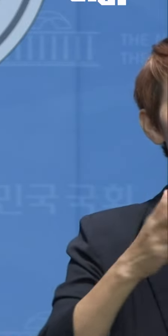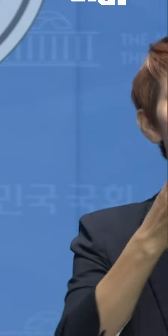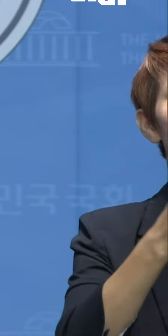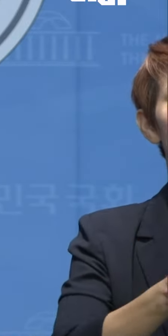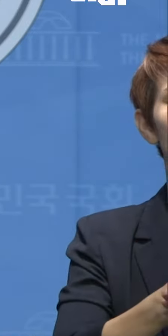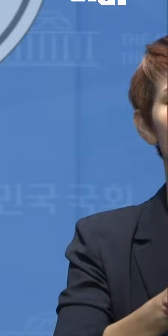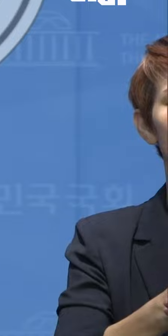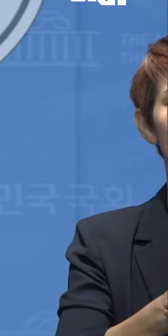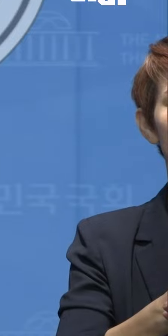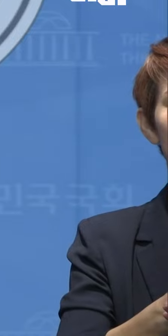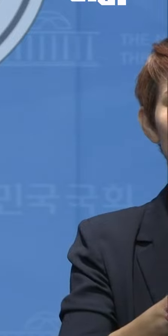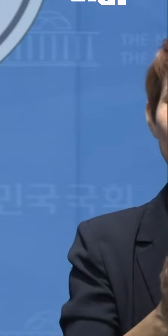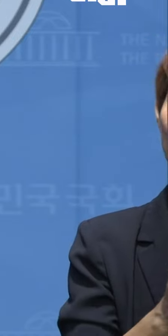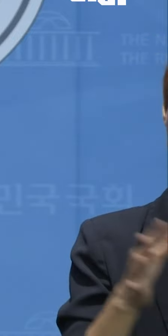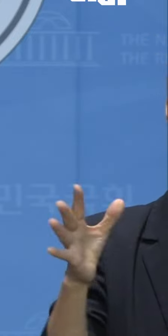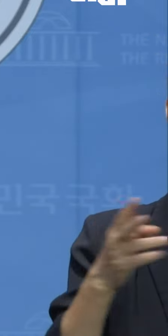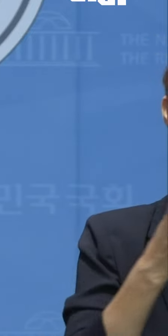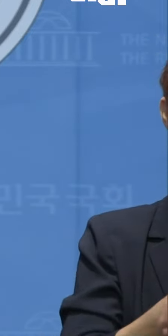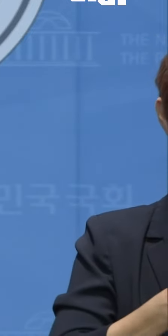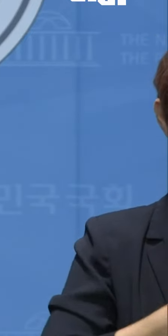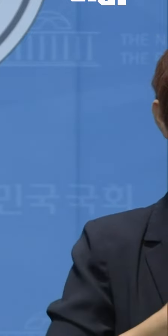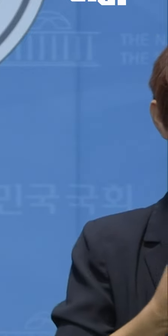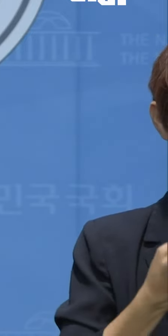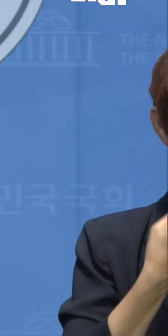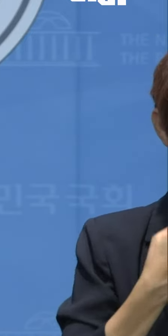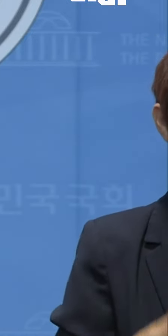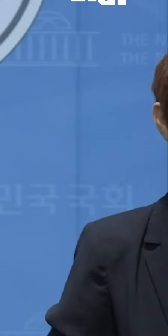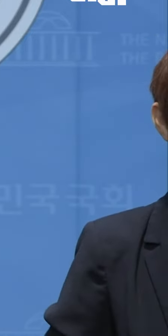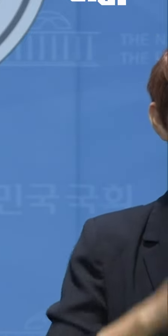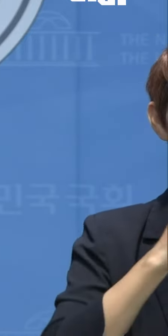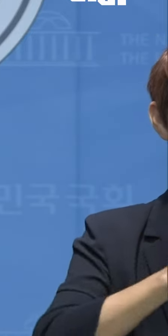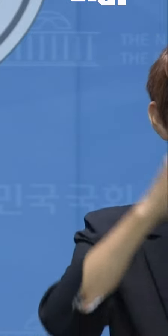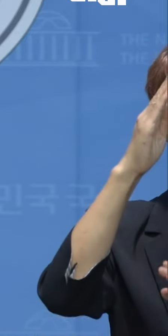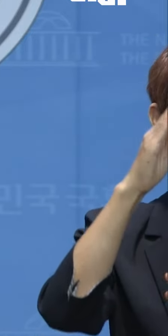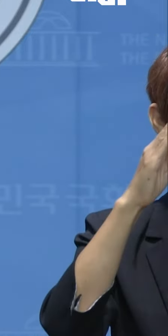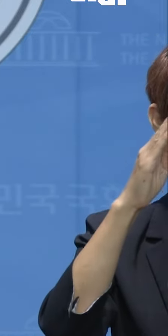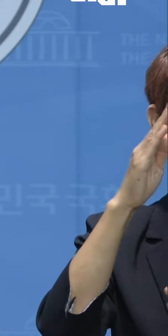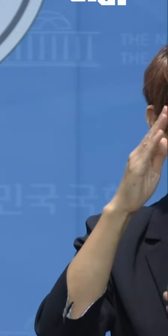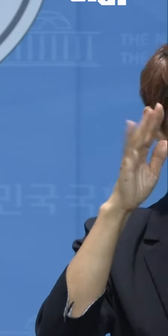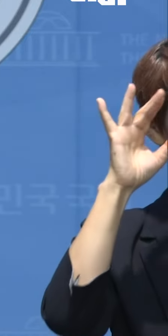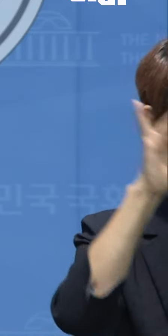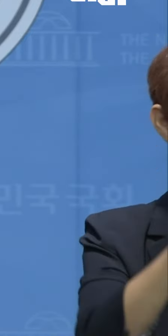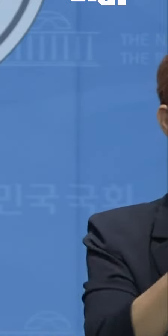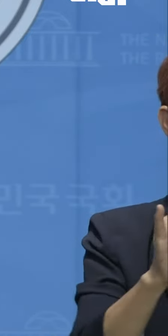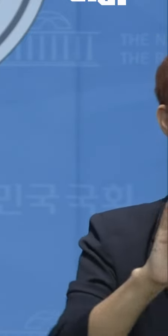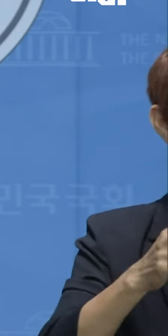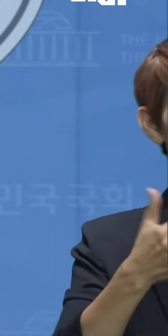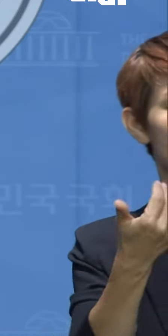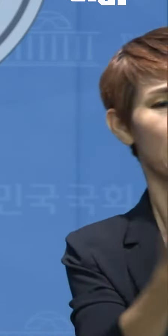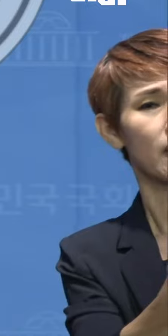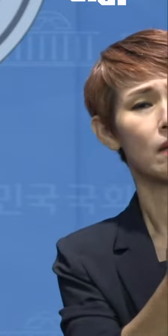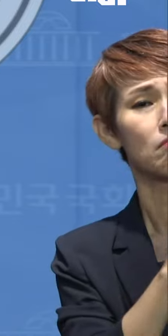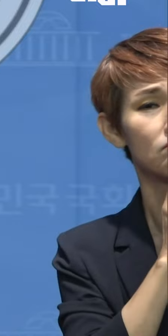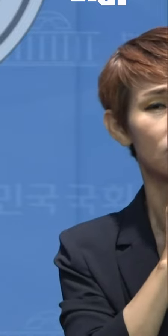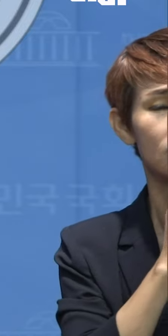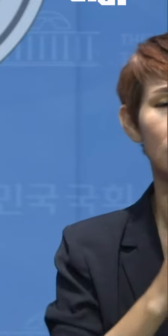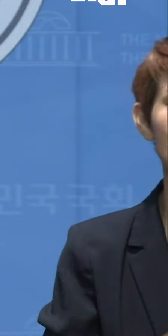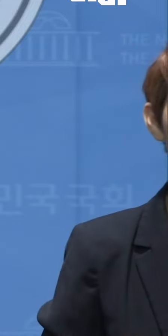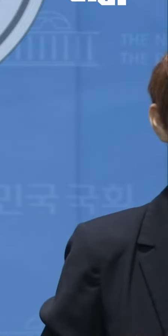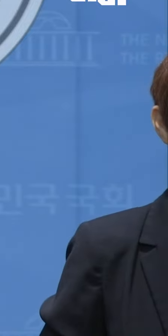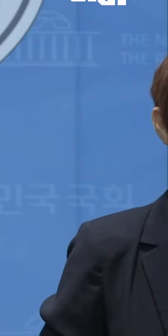부정하고 법을 지키지 않으며 북한에 동조하는 자들이 반국가 세력이 아니면